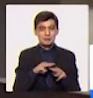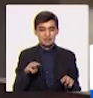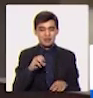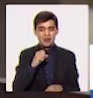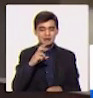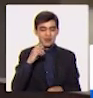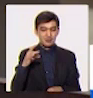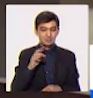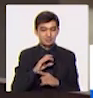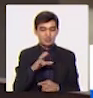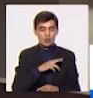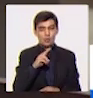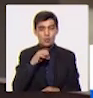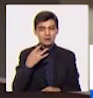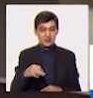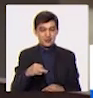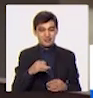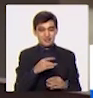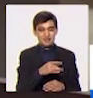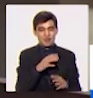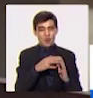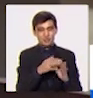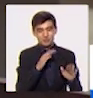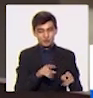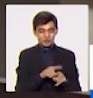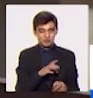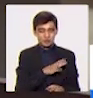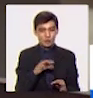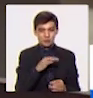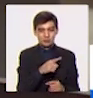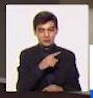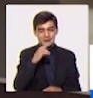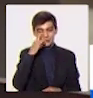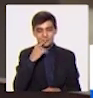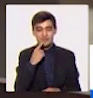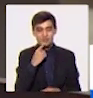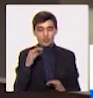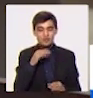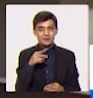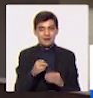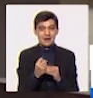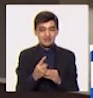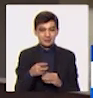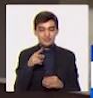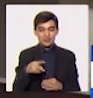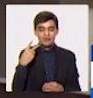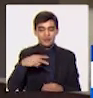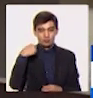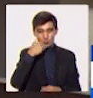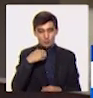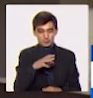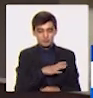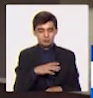Қордай оқиғасы елімізде мемлекеттік тіл мәселесінің өзекті екенін тағы көрсетті. Елімізде 2011-2020 жылдарынан